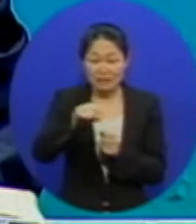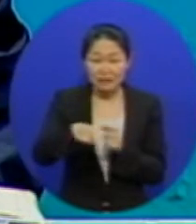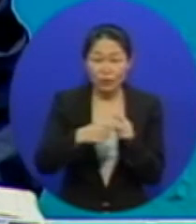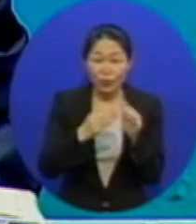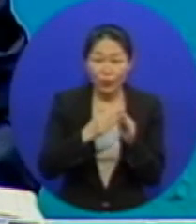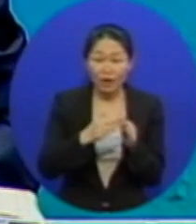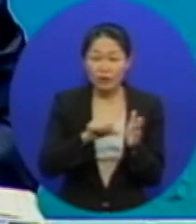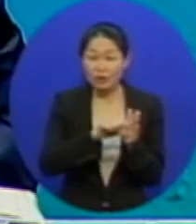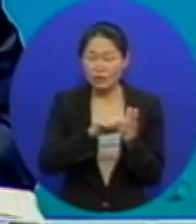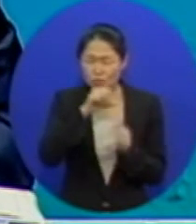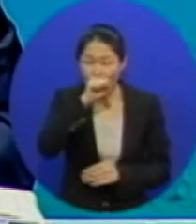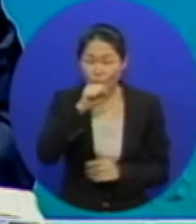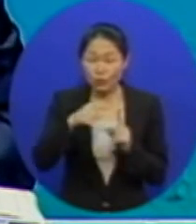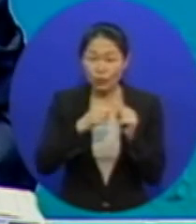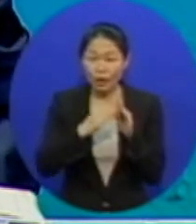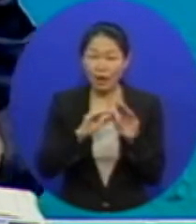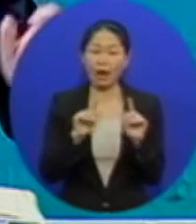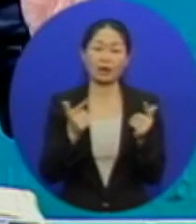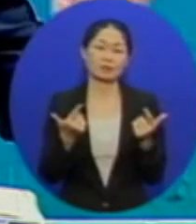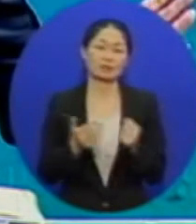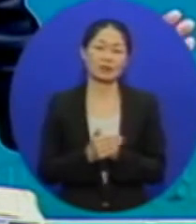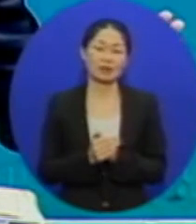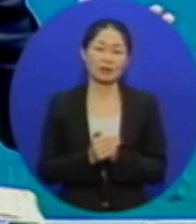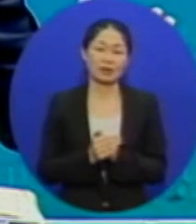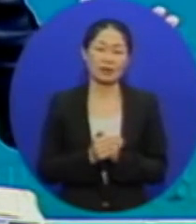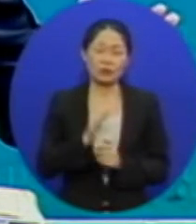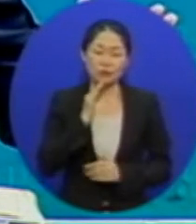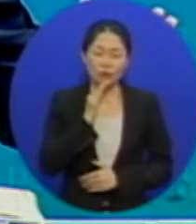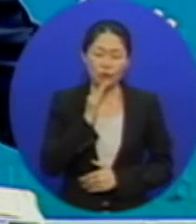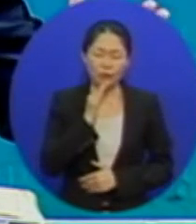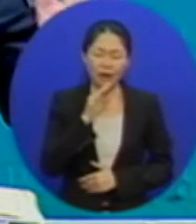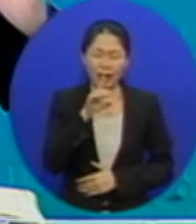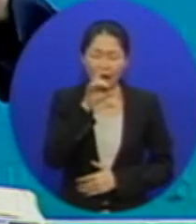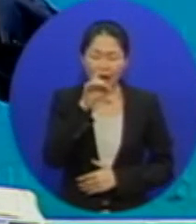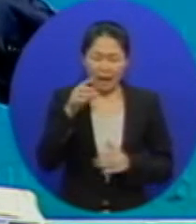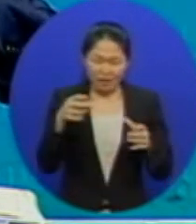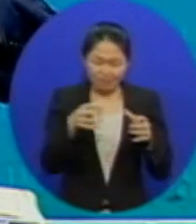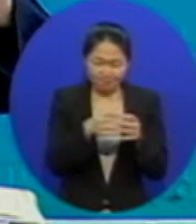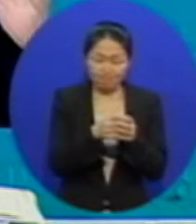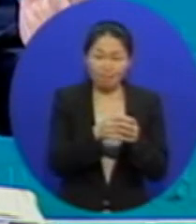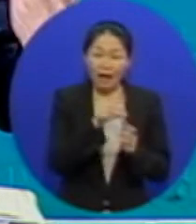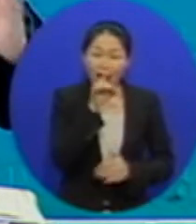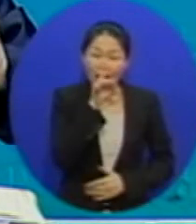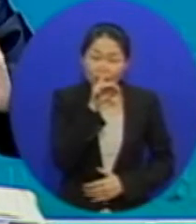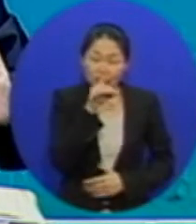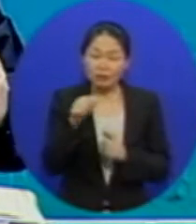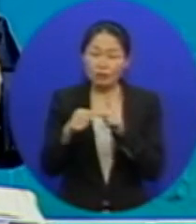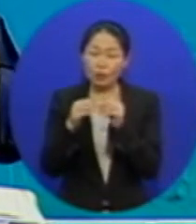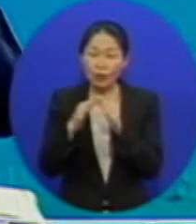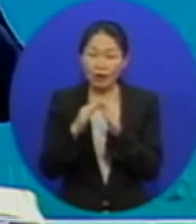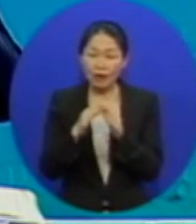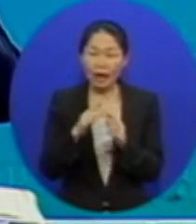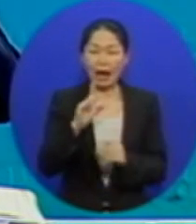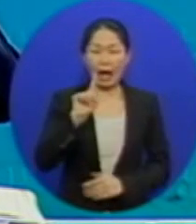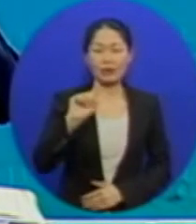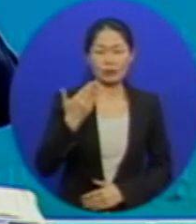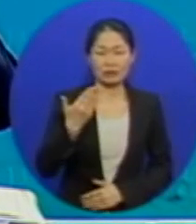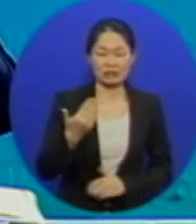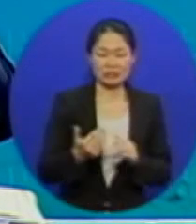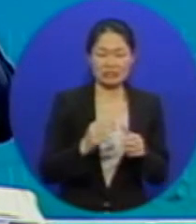기회도 많이 5 도무지 하나될 수 없는 사람들이 하나 되는 기적이 일어나는 교회가 그